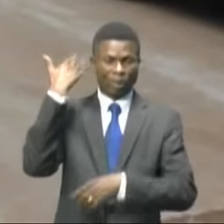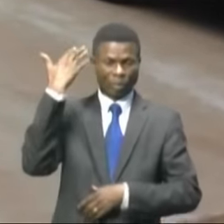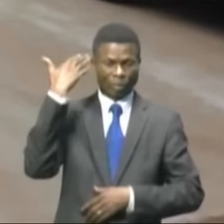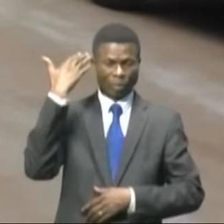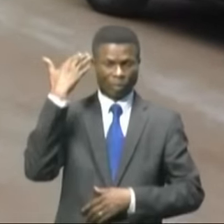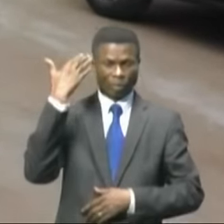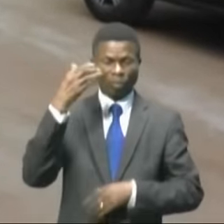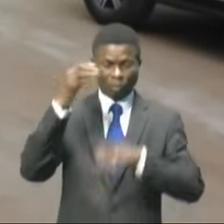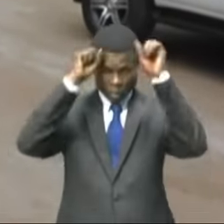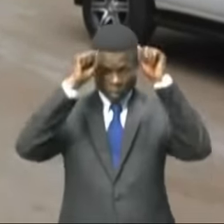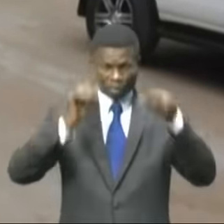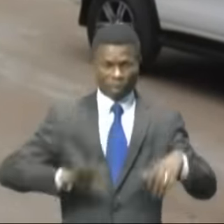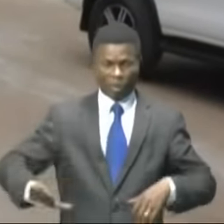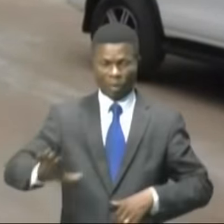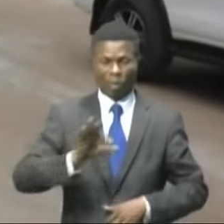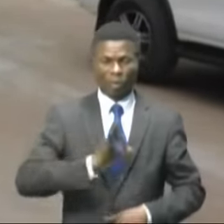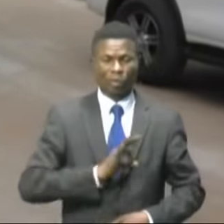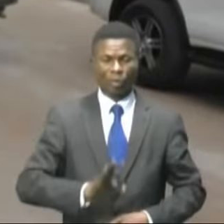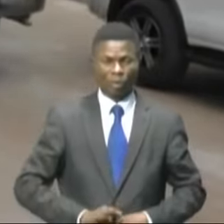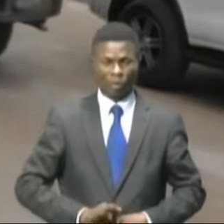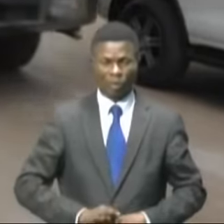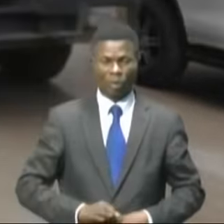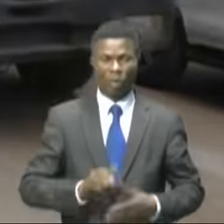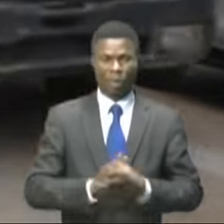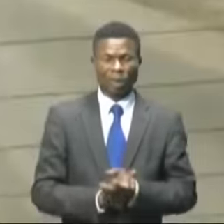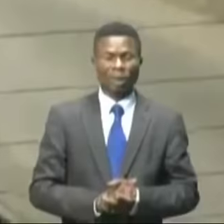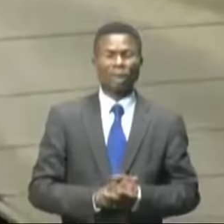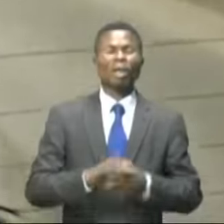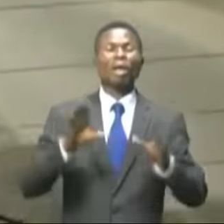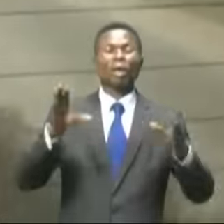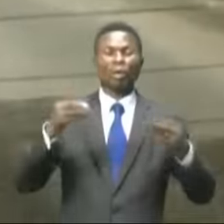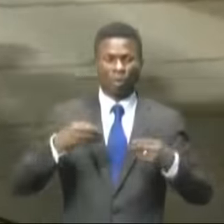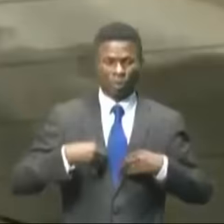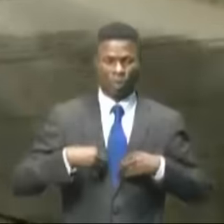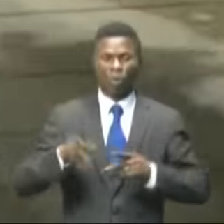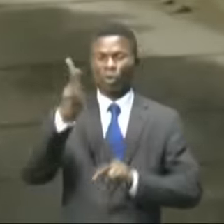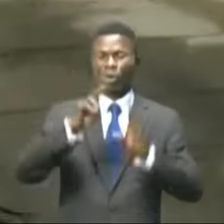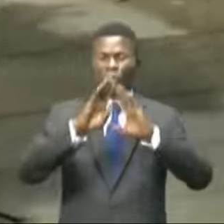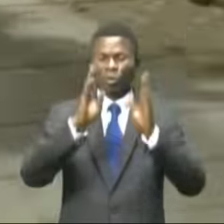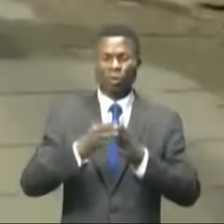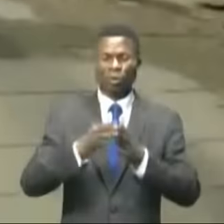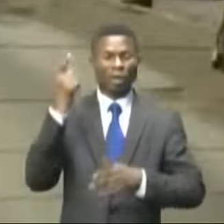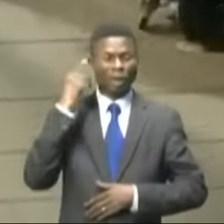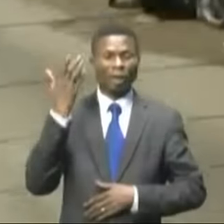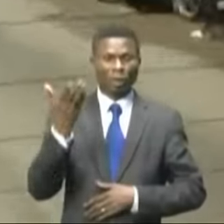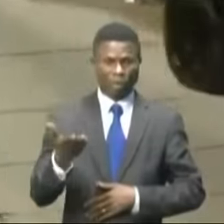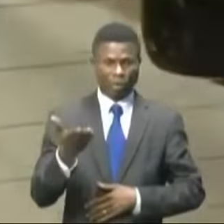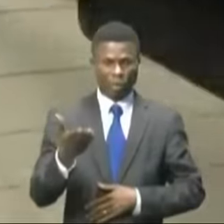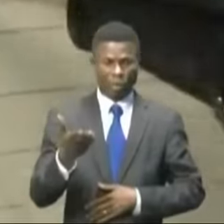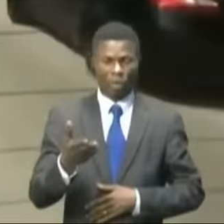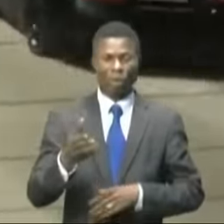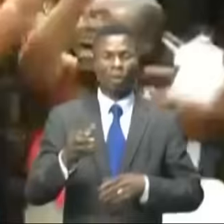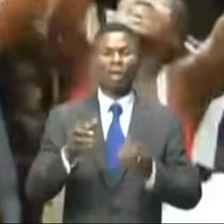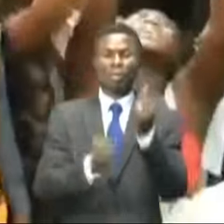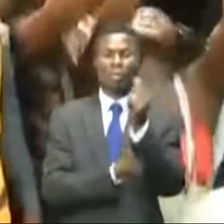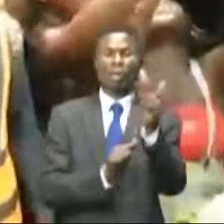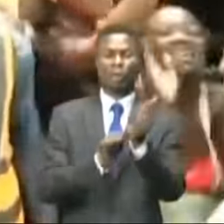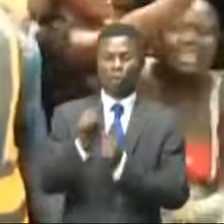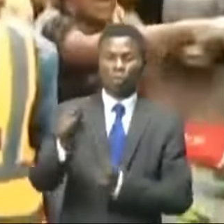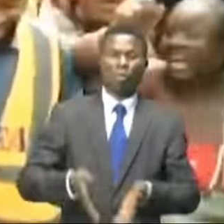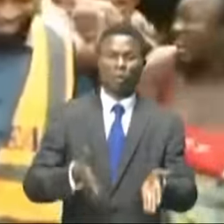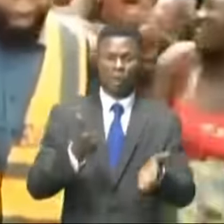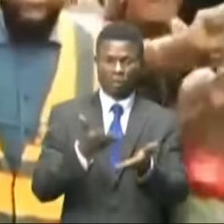République, Félix-Antoine Tshisekedi de Tshilombo, répondant aux cris de la population, particulièrement des usagers de l'avenue Nguma,